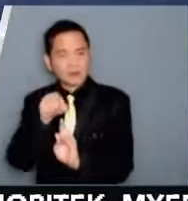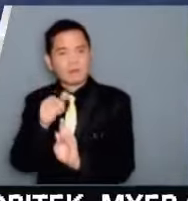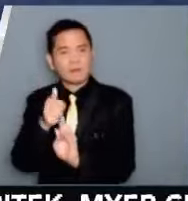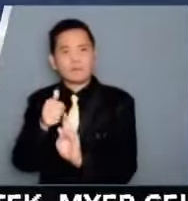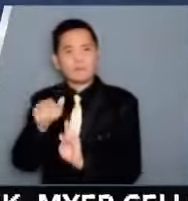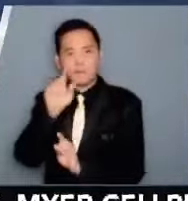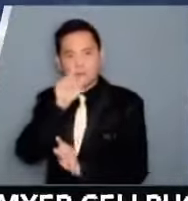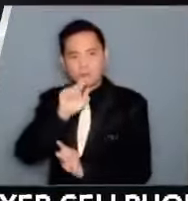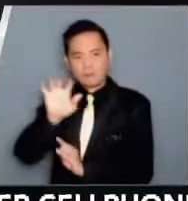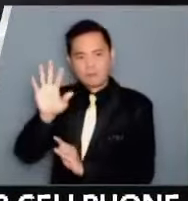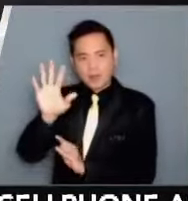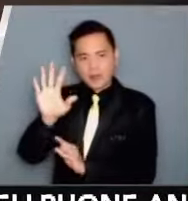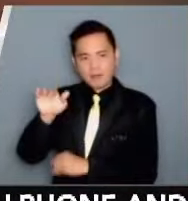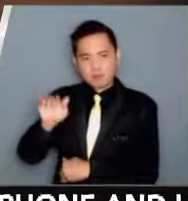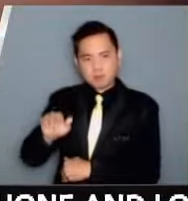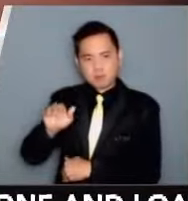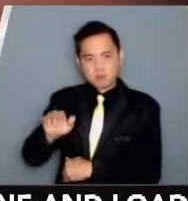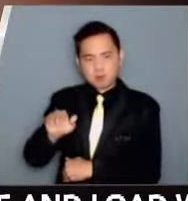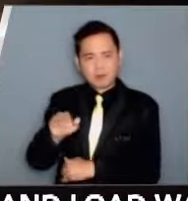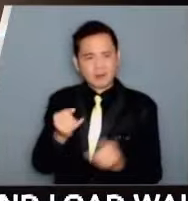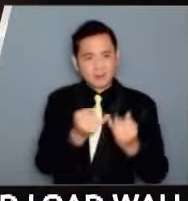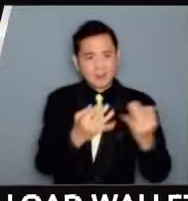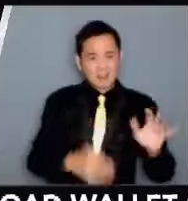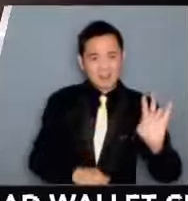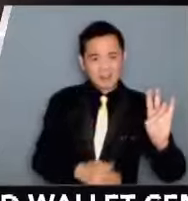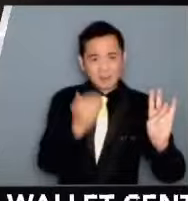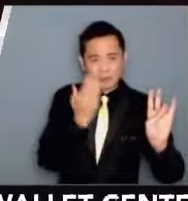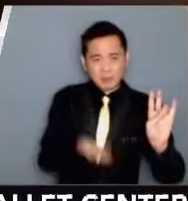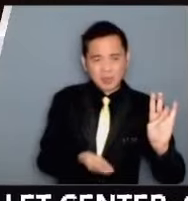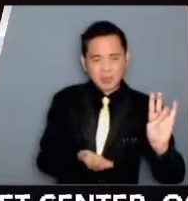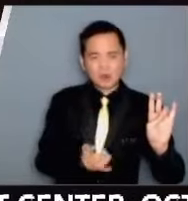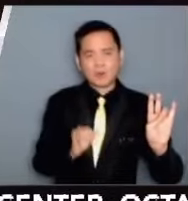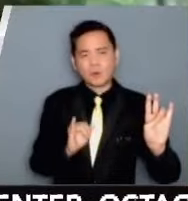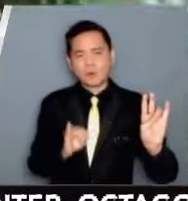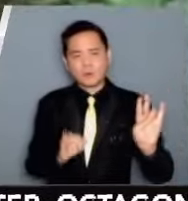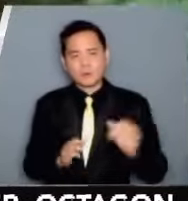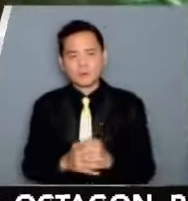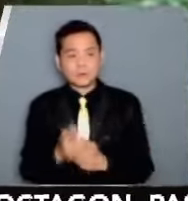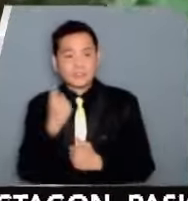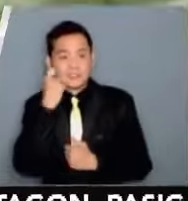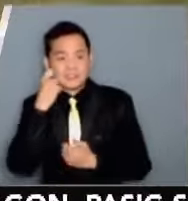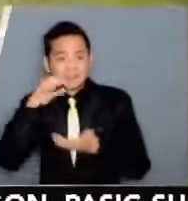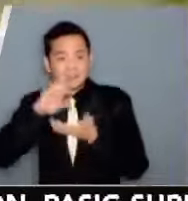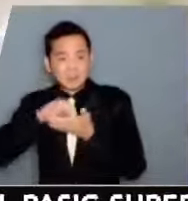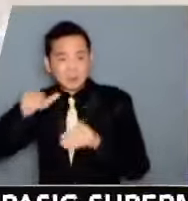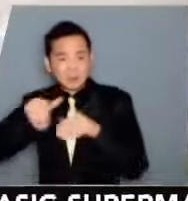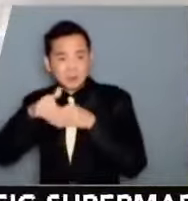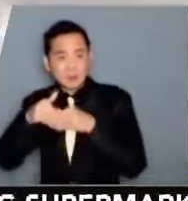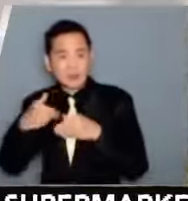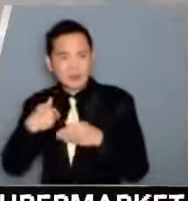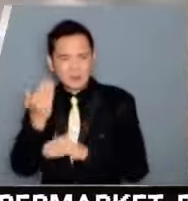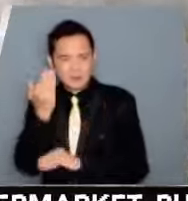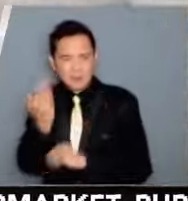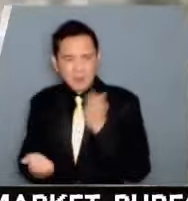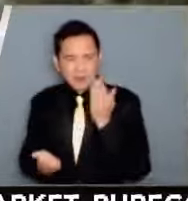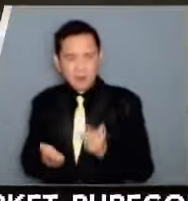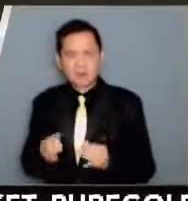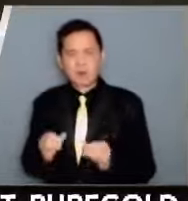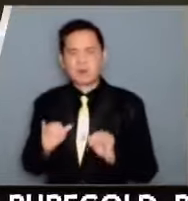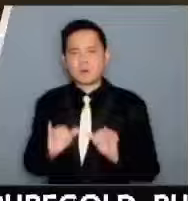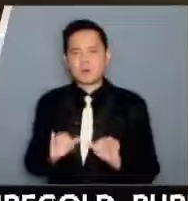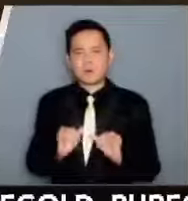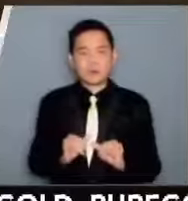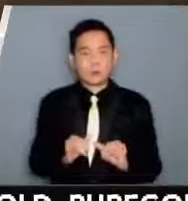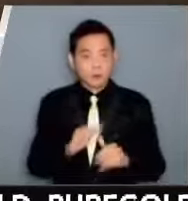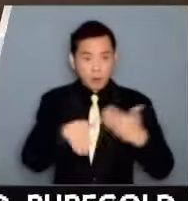mga namatay ang isang bagong kasal. Sumasailalim naman sa psychosocial intervention ang 10 pang sakay ng pick-up